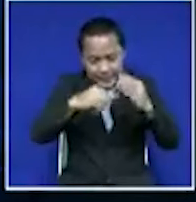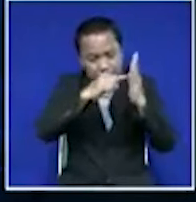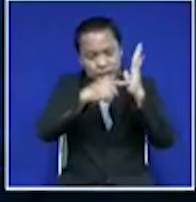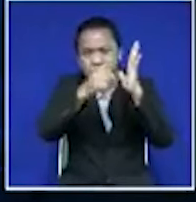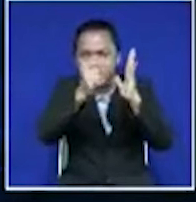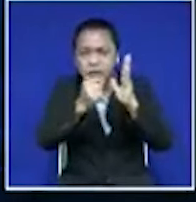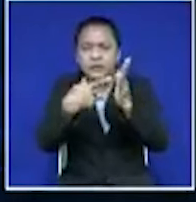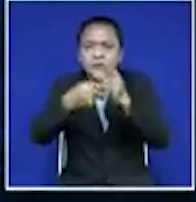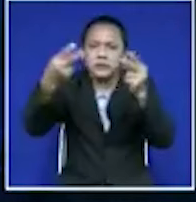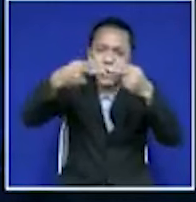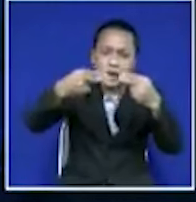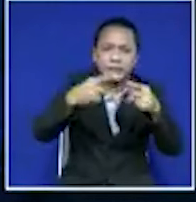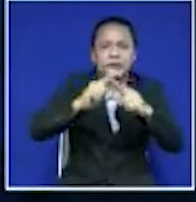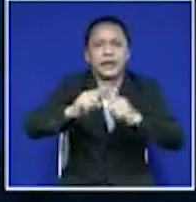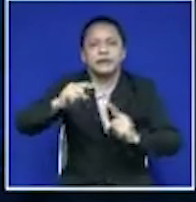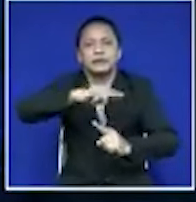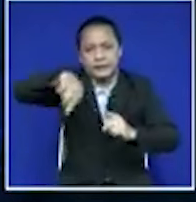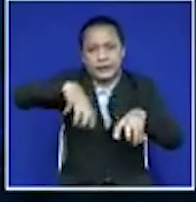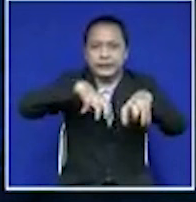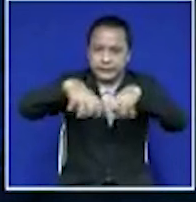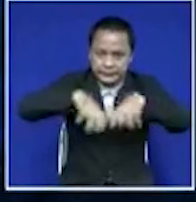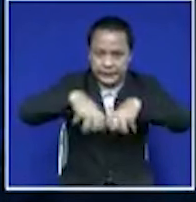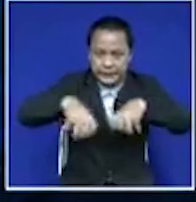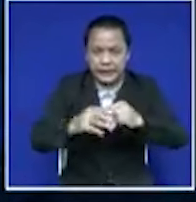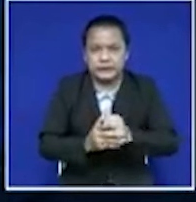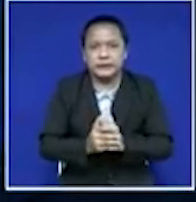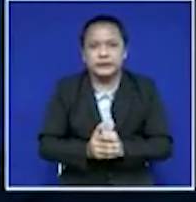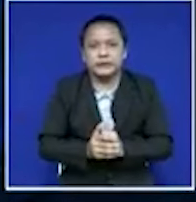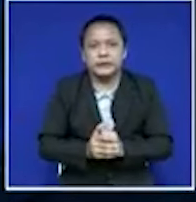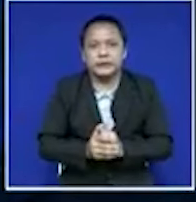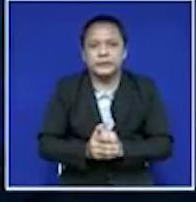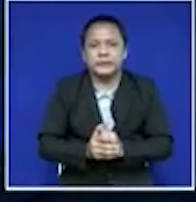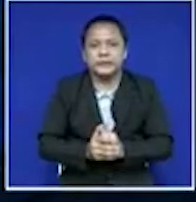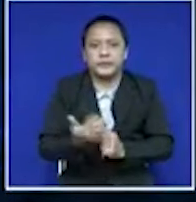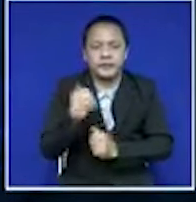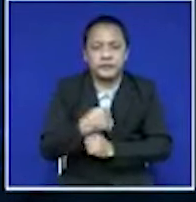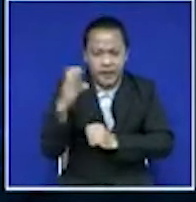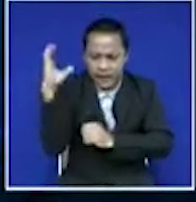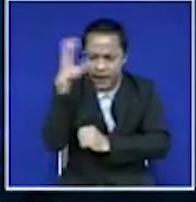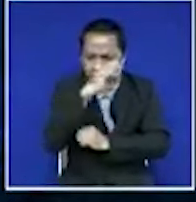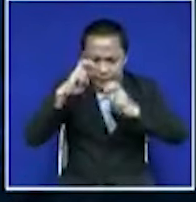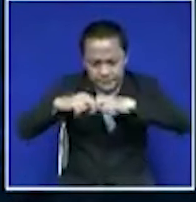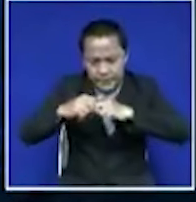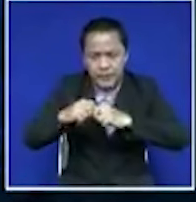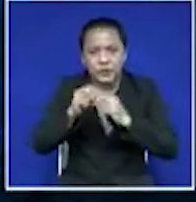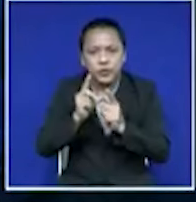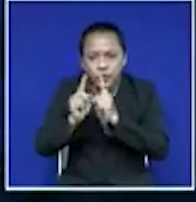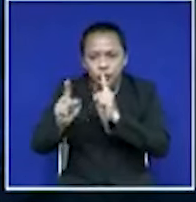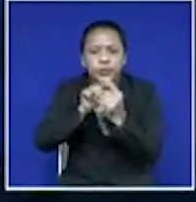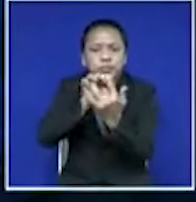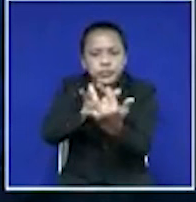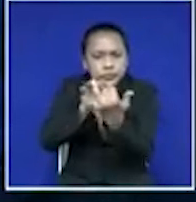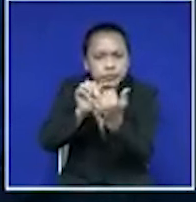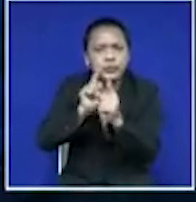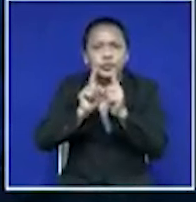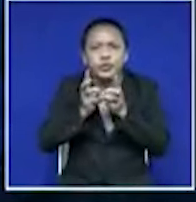ให้ได้มีการดำเนินการทั้งอย่างที่ว่าค้นหาตีวงเฝ้าระวังสื่อสารและสร้างความร่วมมือทั้งหมดเนี่ยนะ